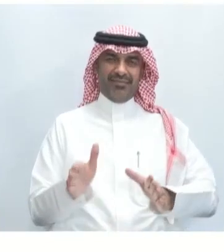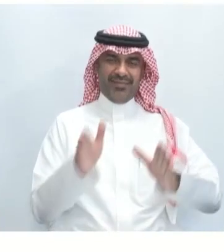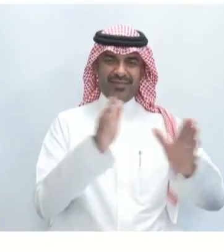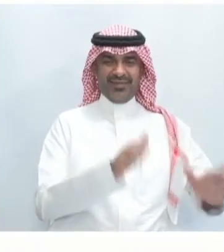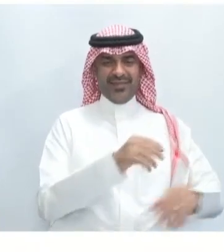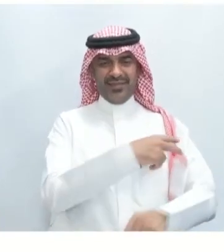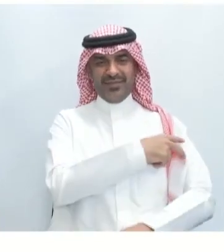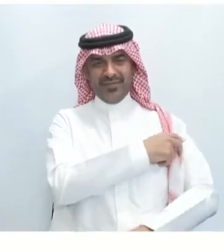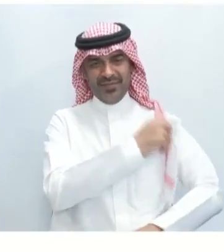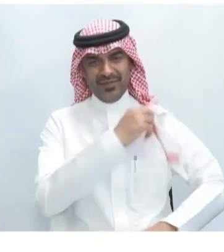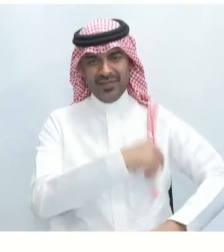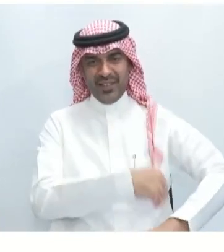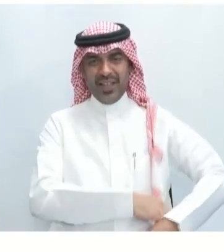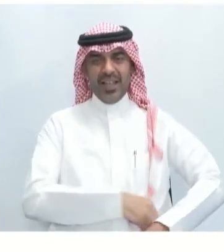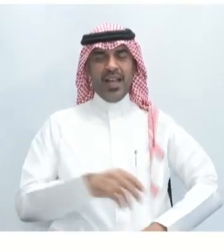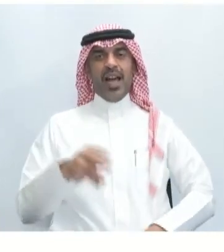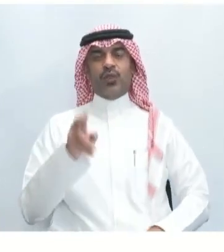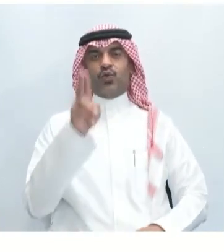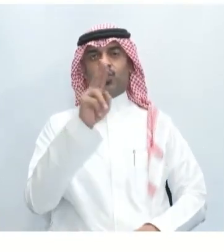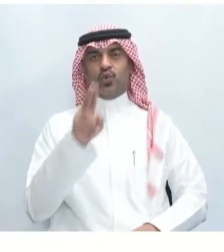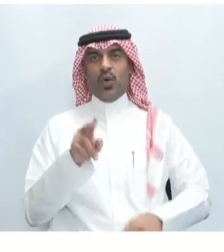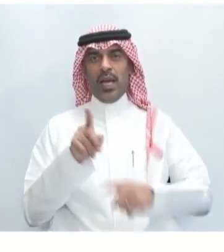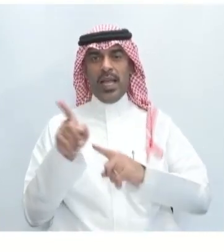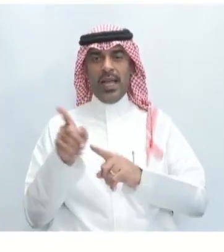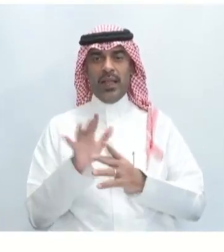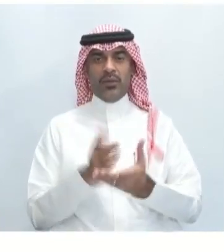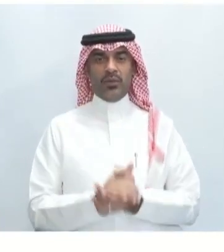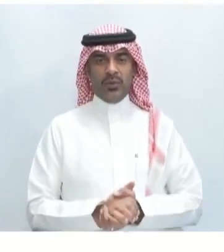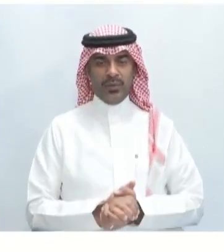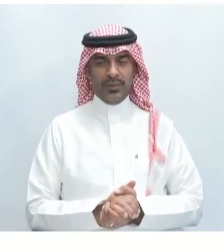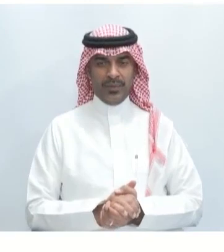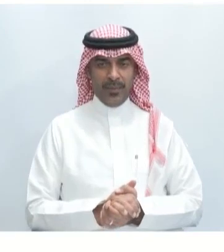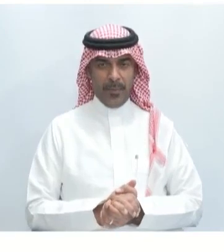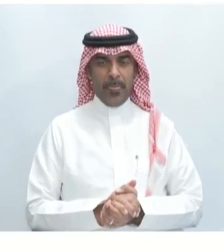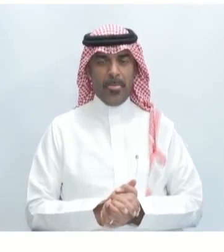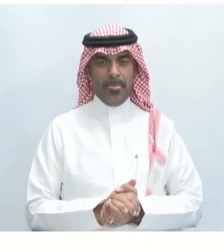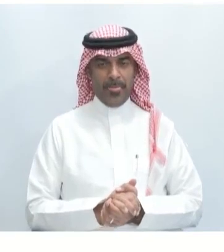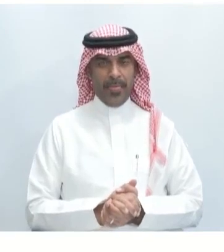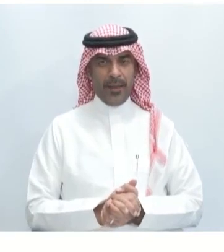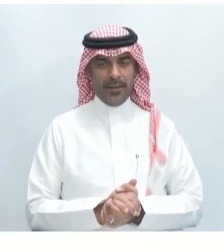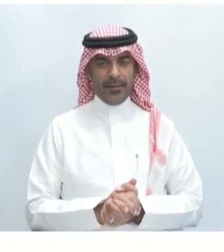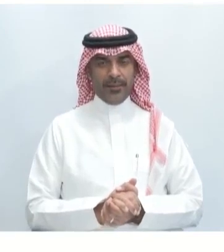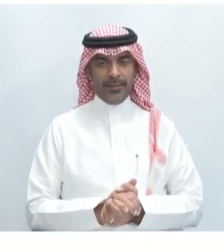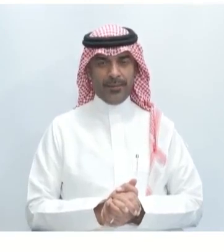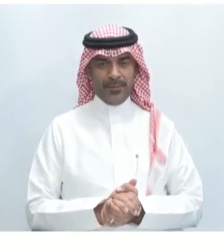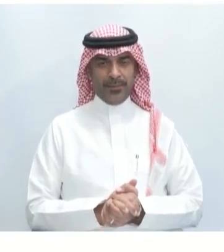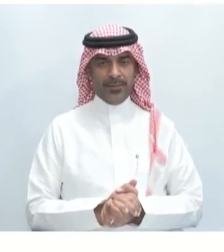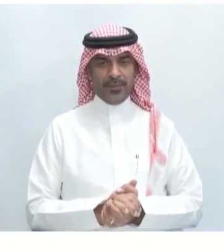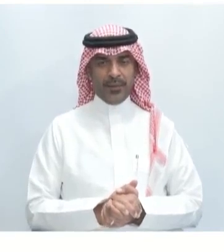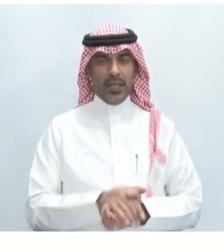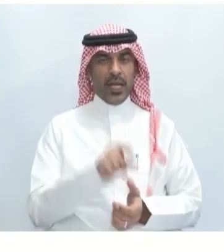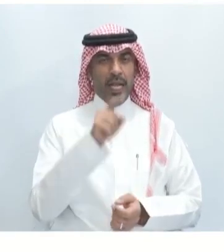وننتقل واياكم الى السؤال التالي وهو احد اسئله احل المساله الحس العددي